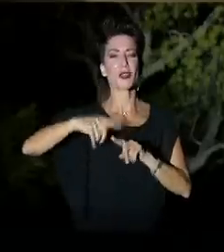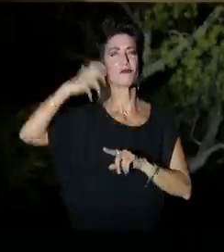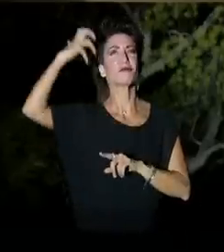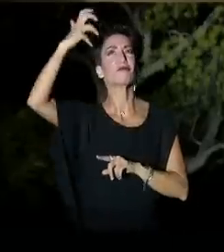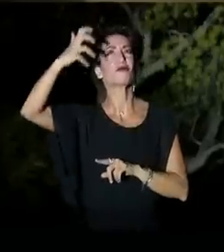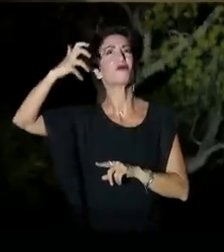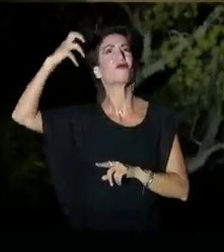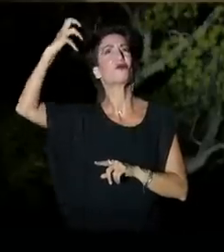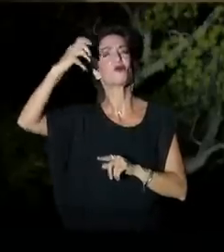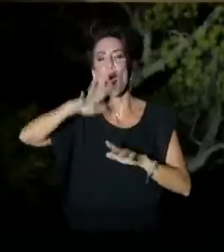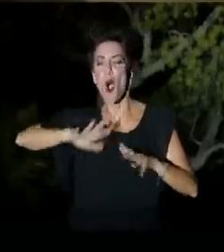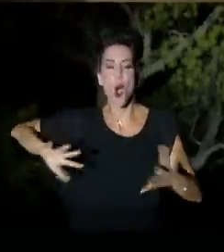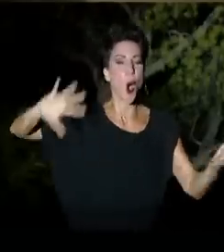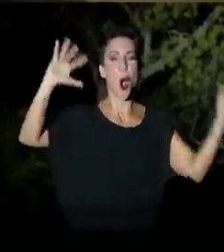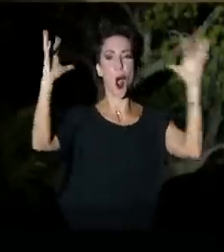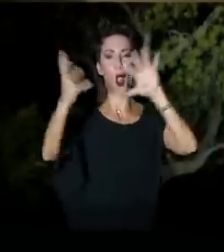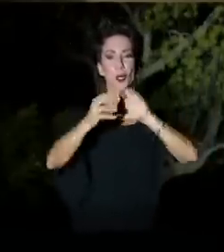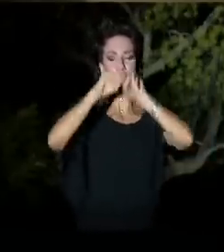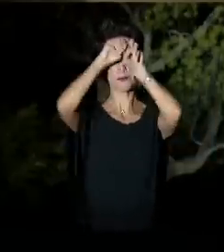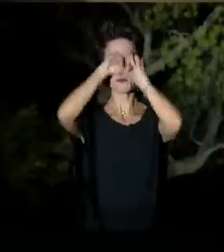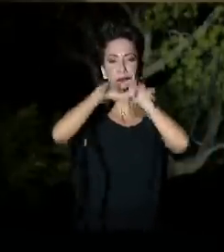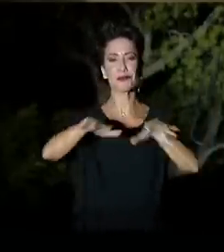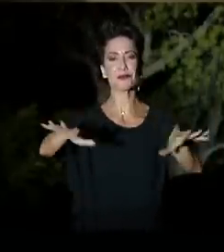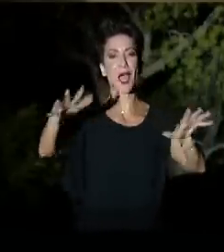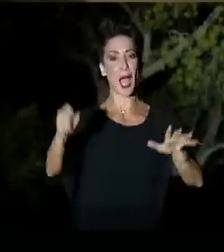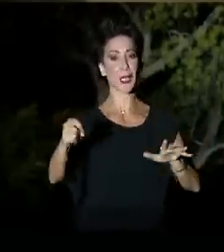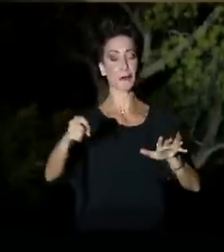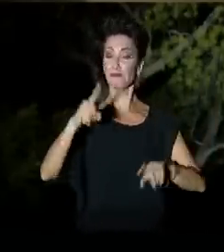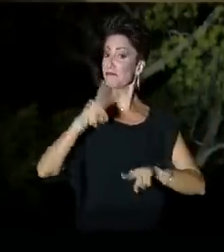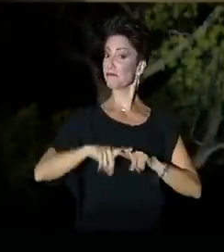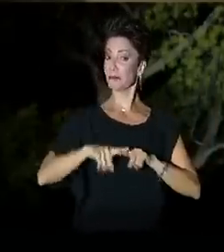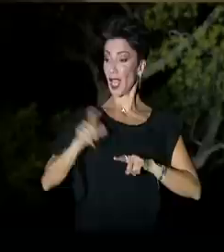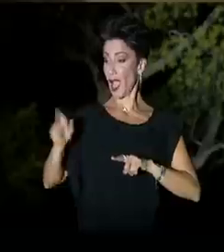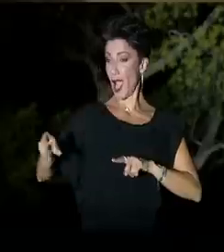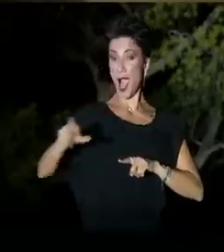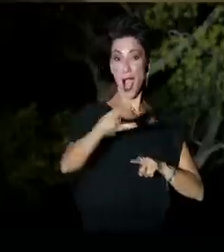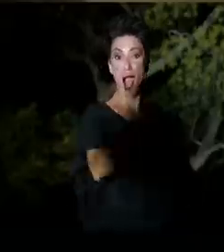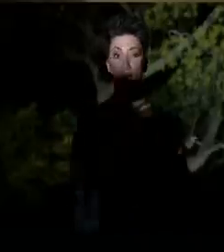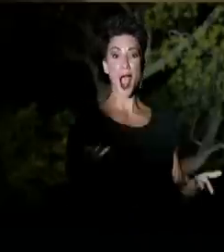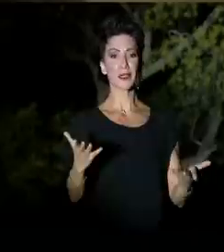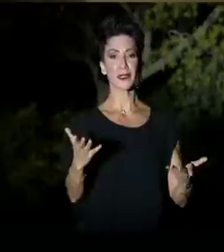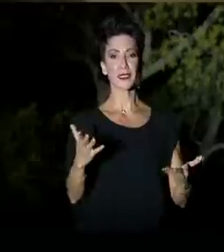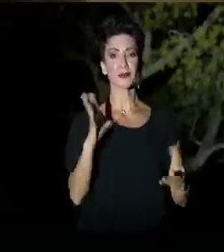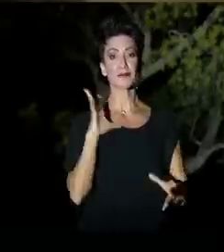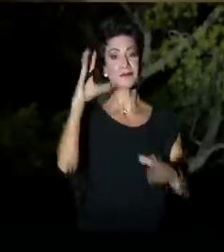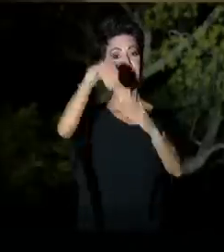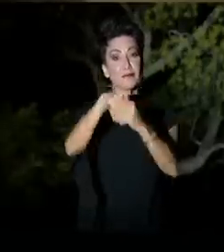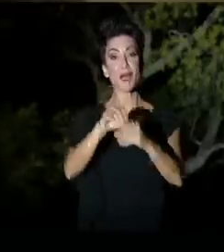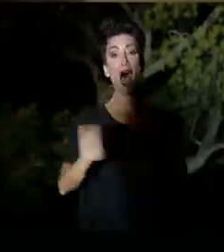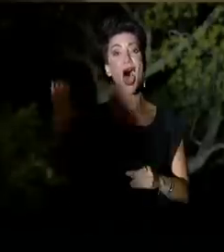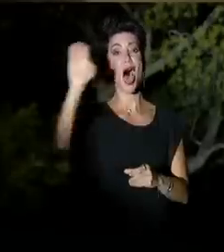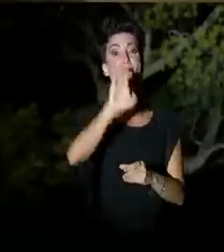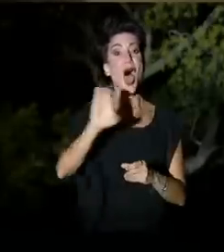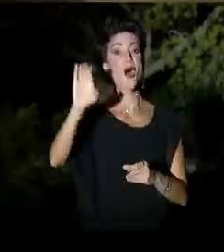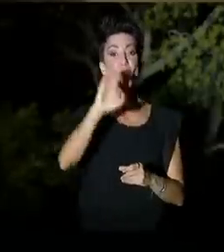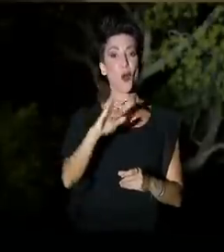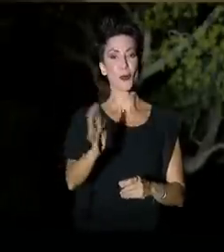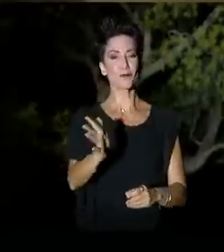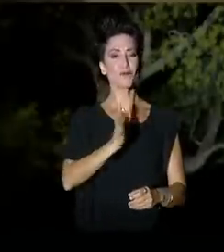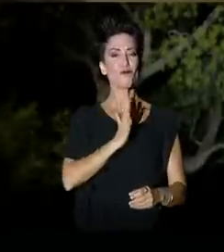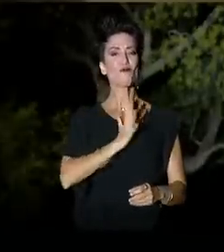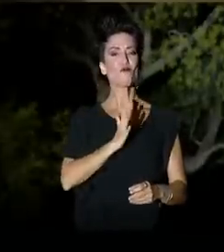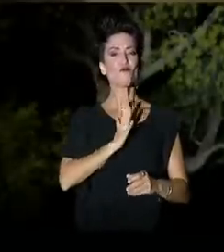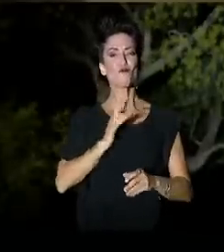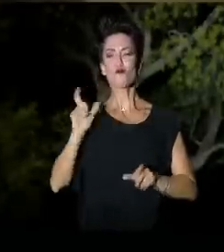ανθρωπότητας. Ως Έλληνες, αλλά και ως Ευρωπαίοι και ως πολίτες του κόσμου, ήταν εκπλήρωση οφειλής για μας